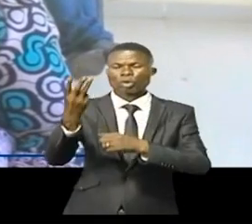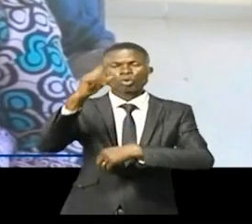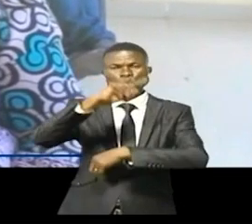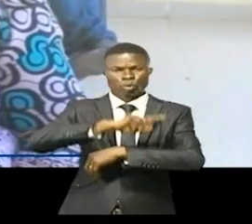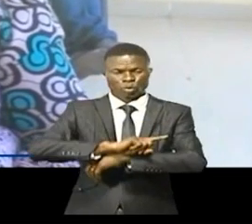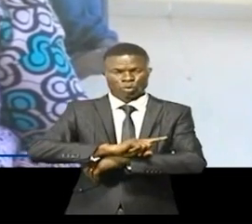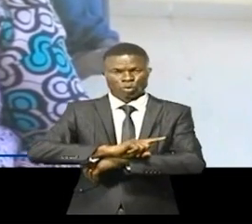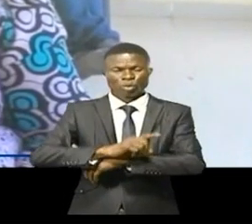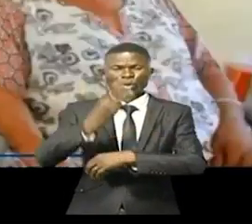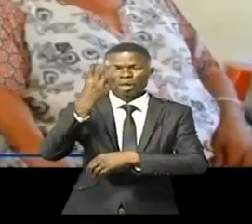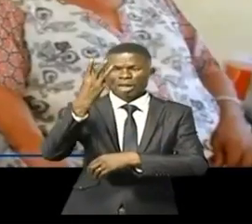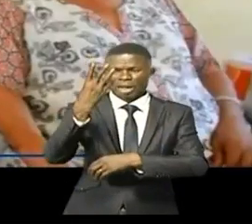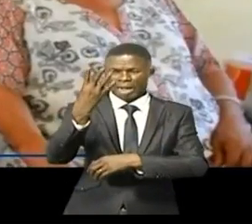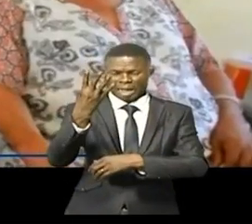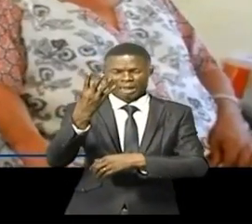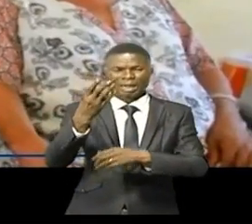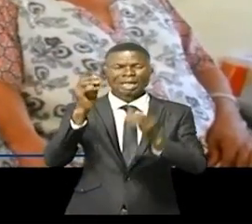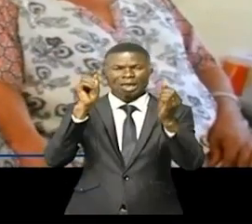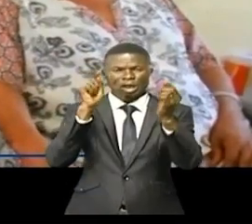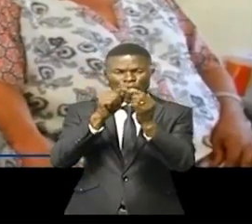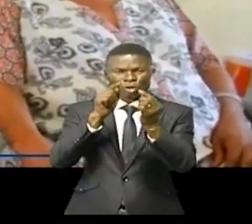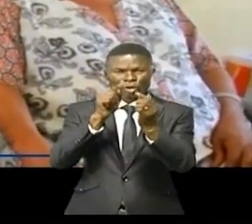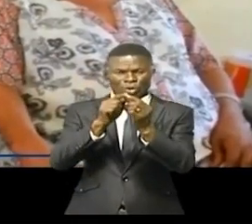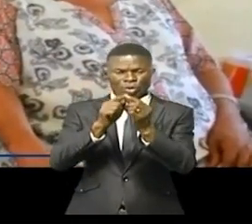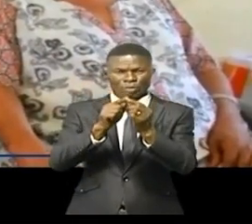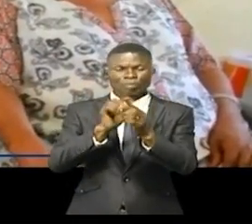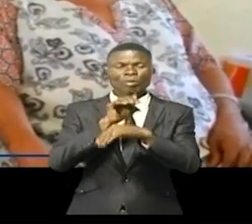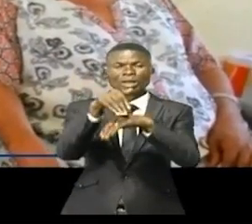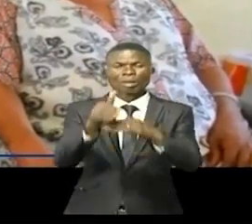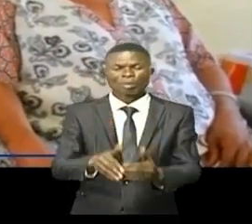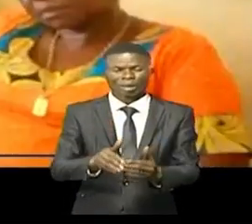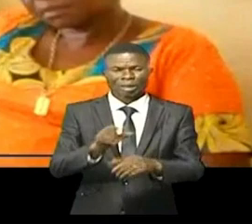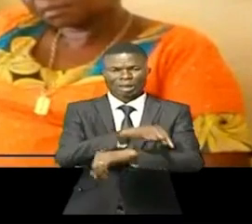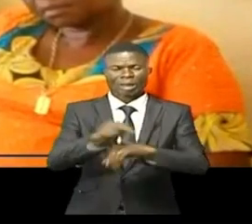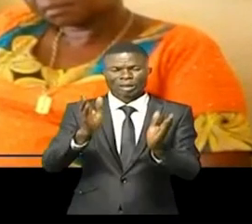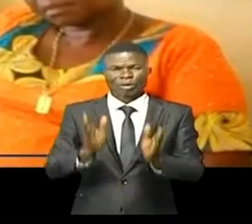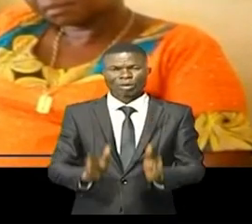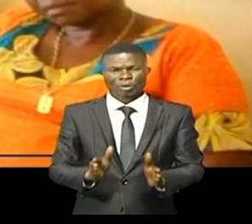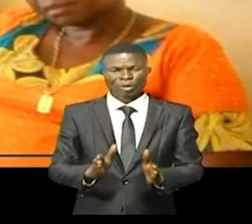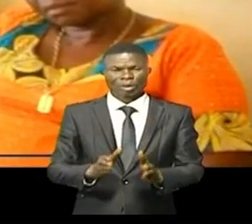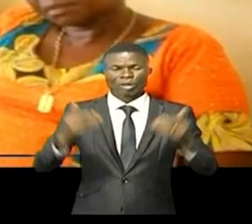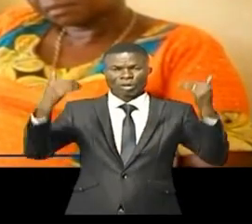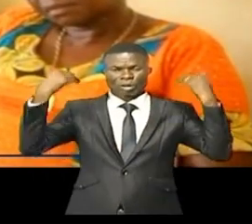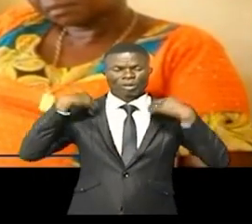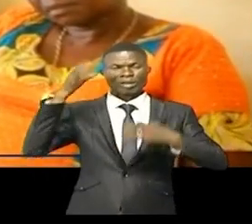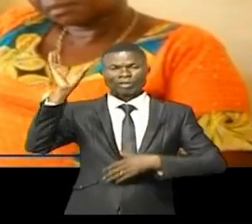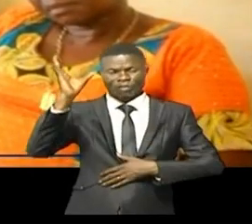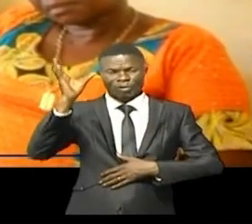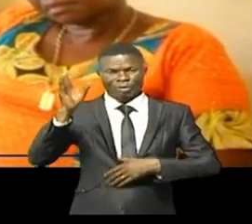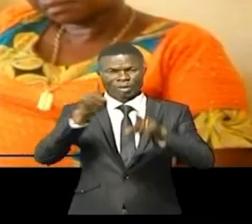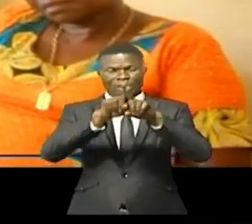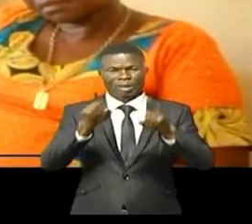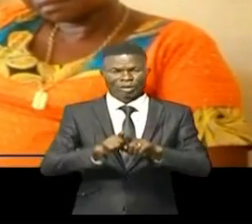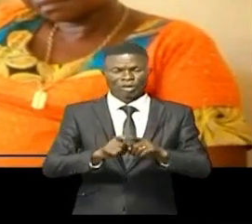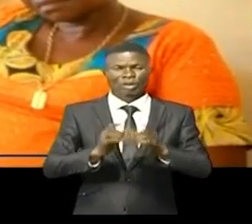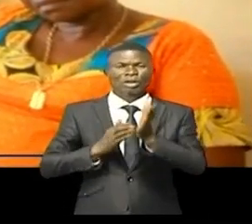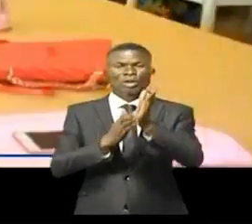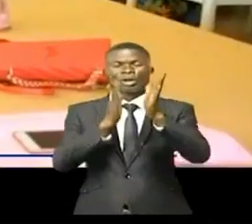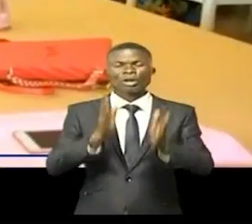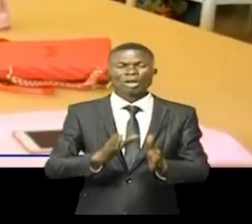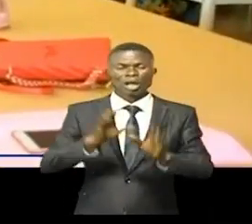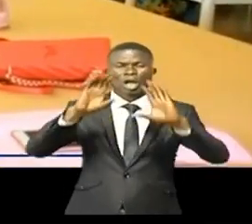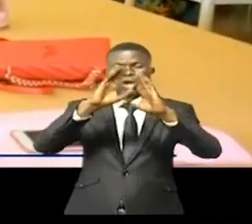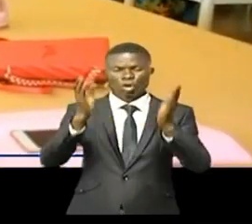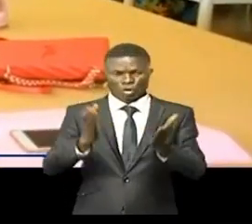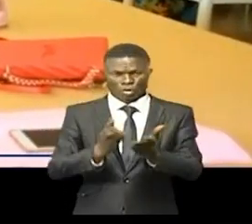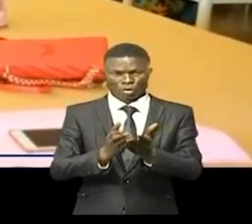basée sur 4 modules, les participants constitués des administratifs, des autorités coutumières et des leaders communautaires ont